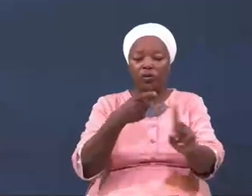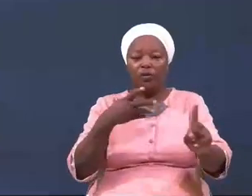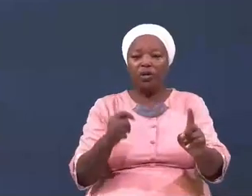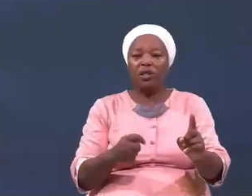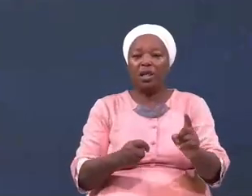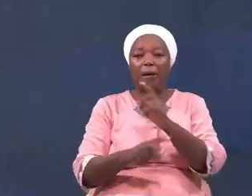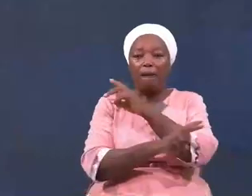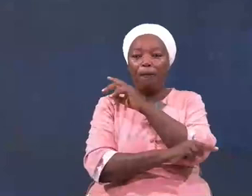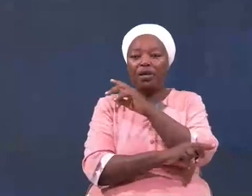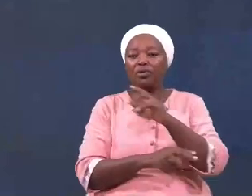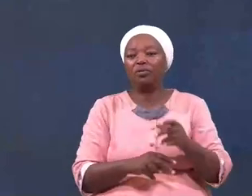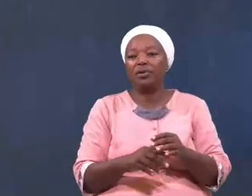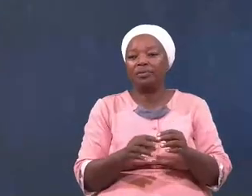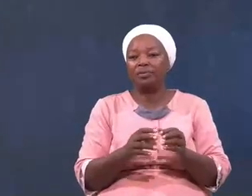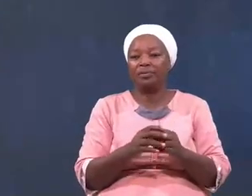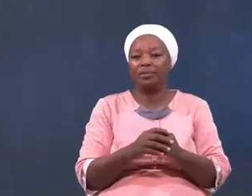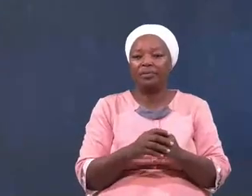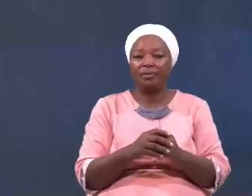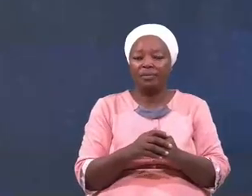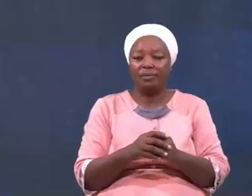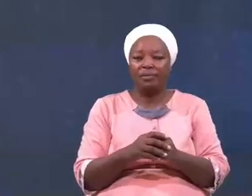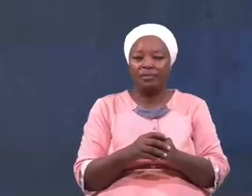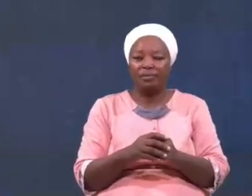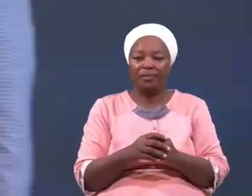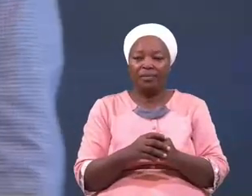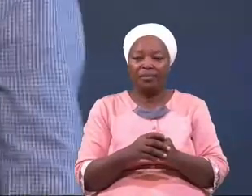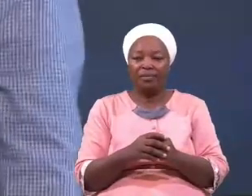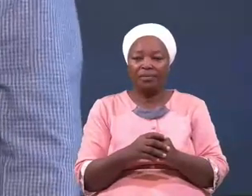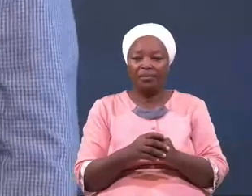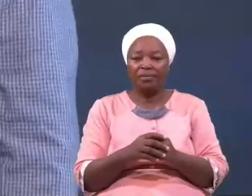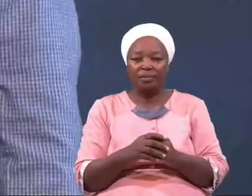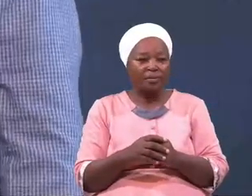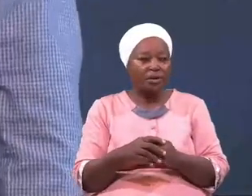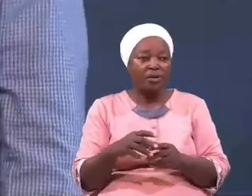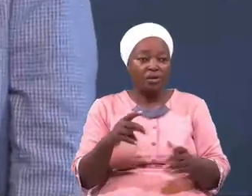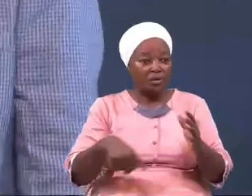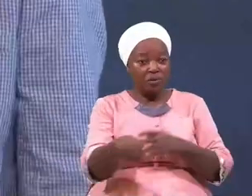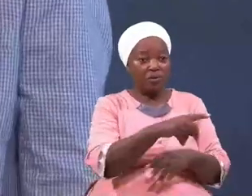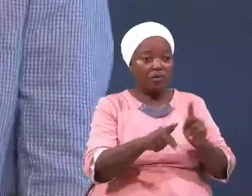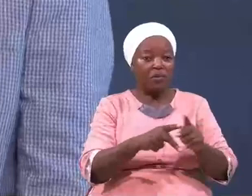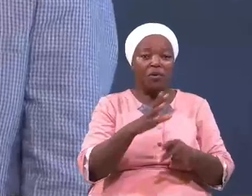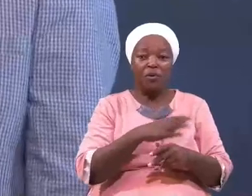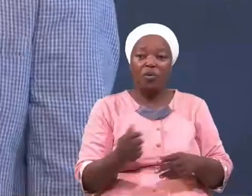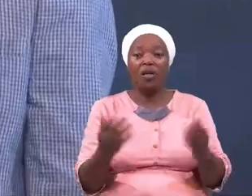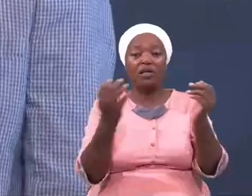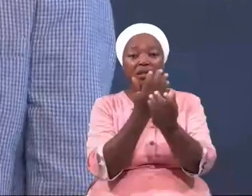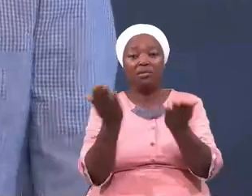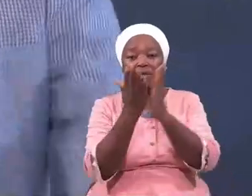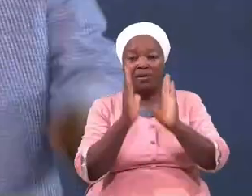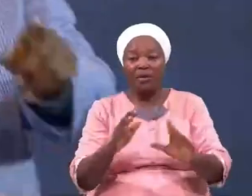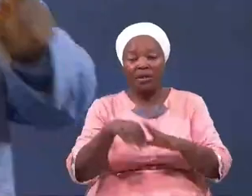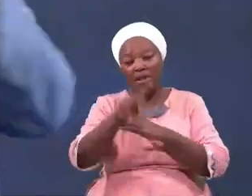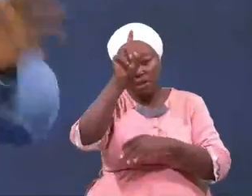La foi, c'est la libération par la Pâque. La libération par la Pâque. Et ces gens